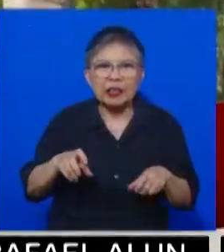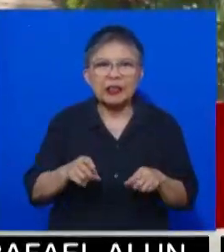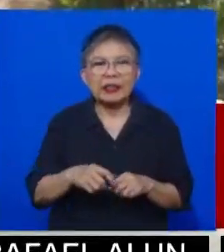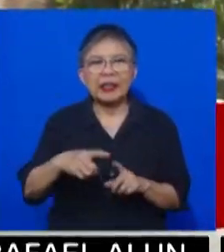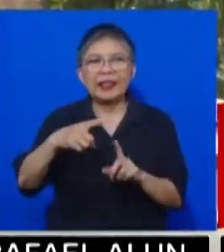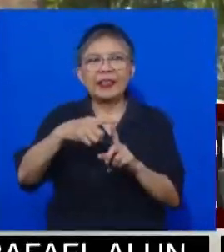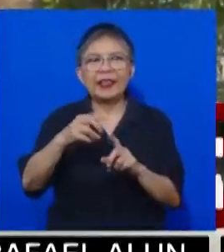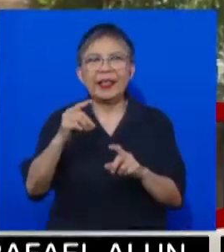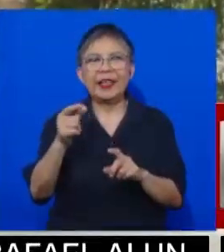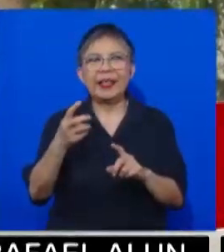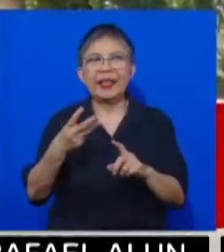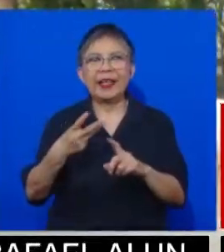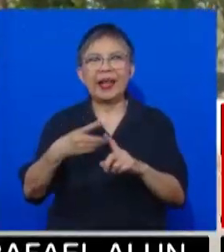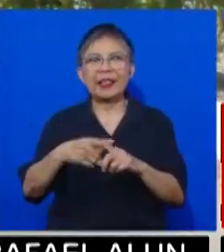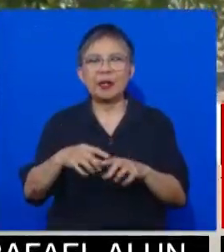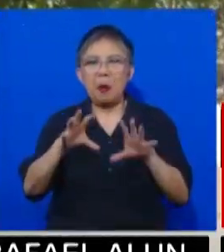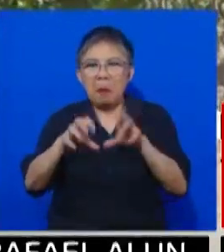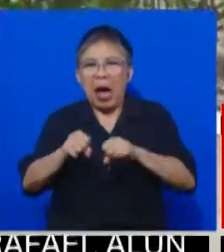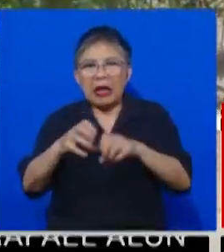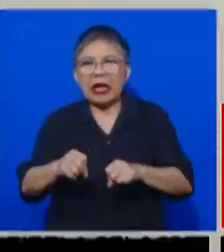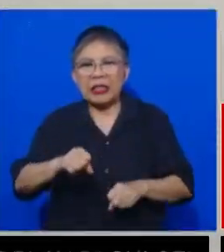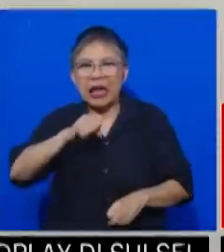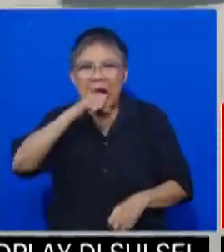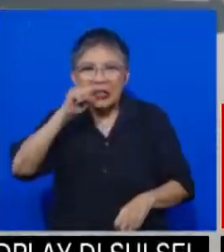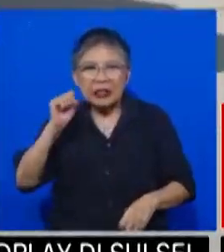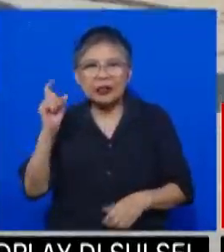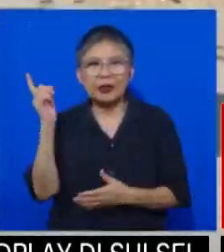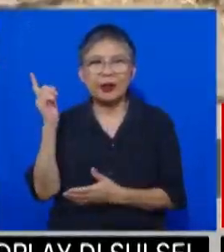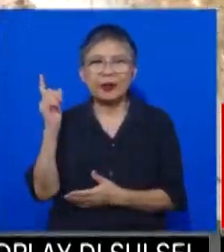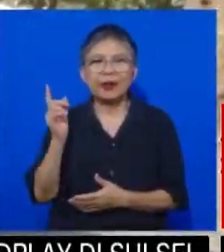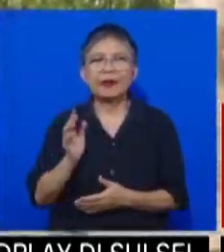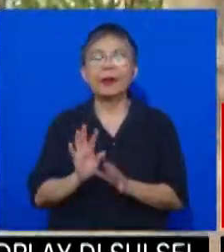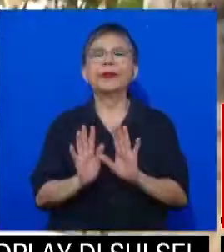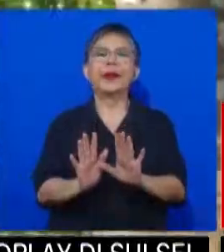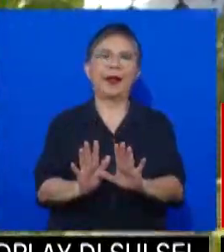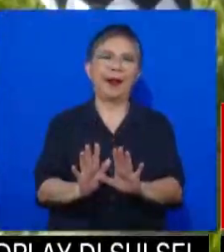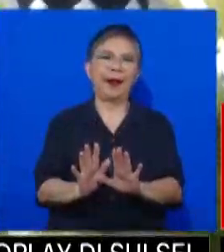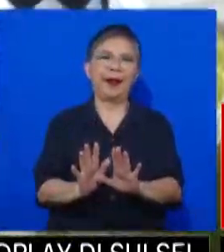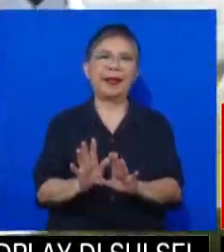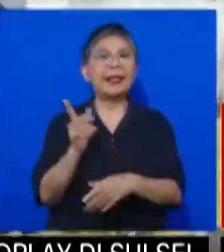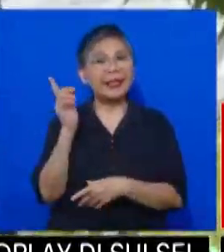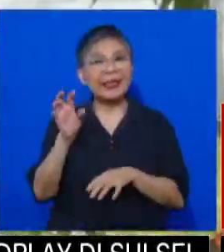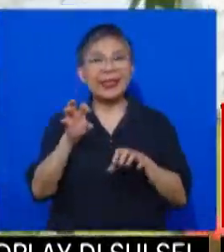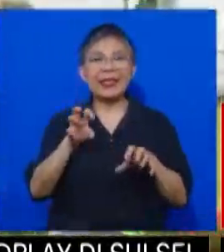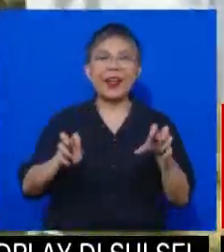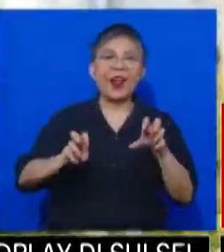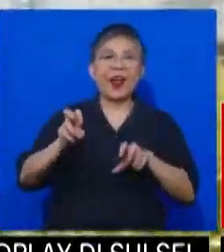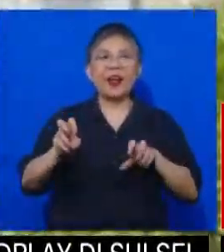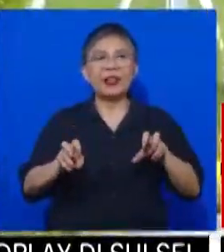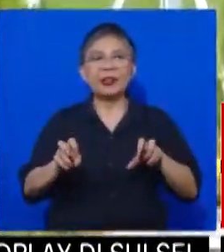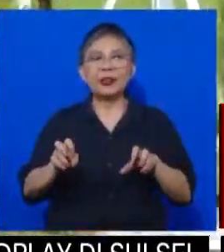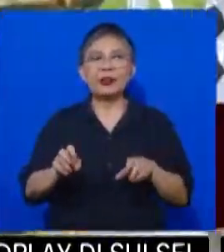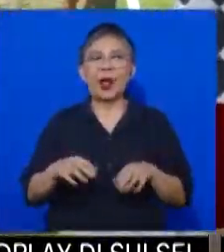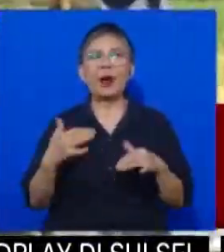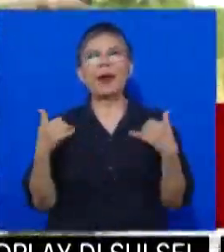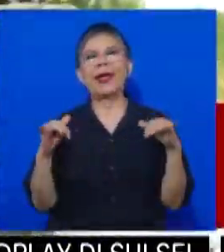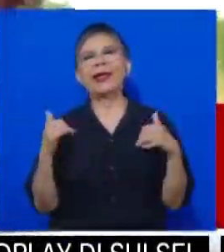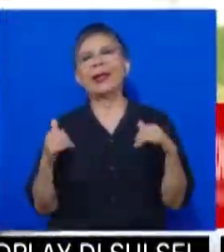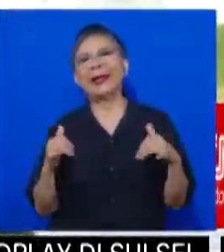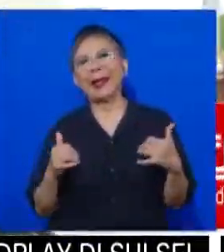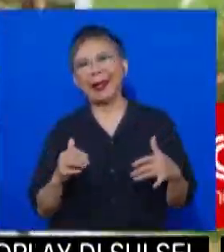T-Rex pemakan daging. Namun tenang pemirsa, dinosaurus yang satu ini bukan